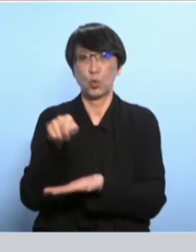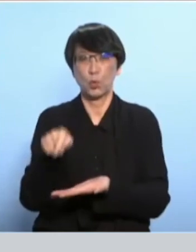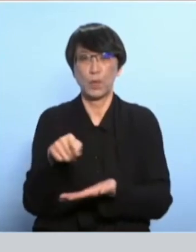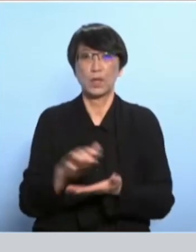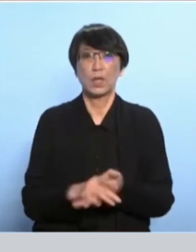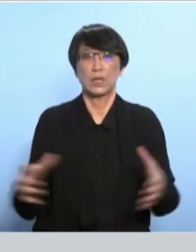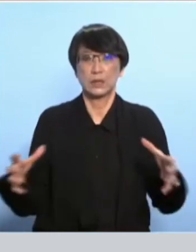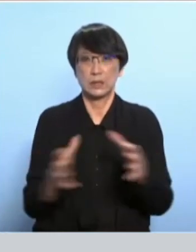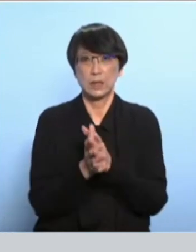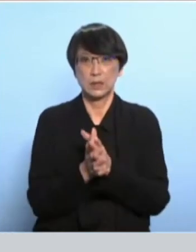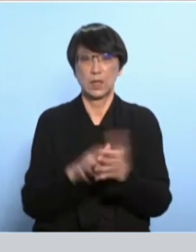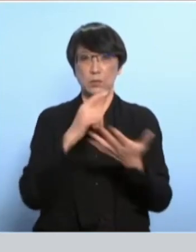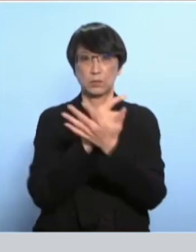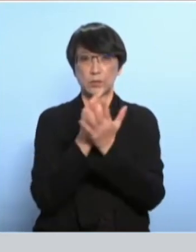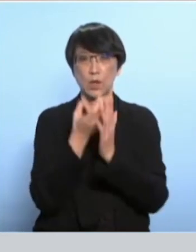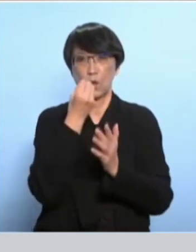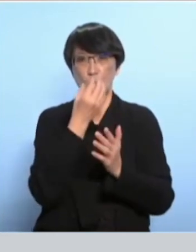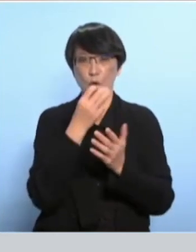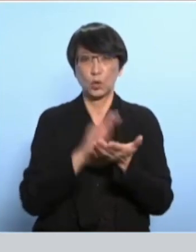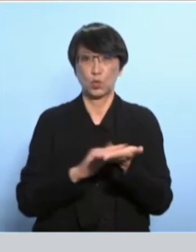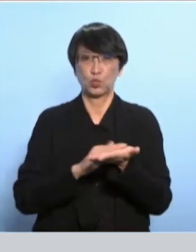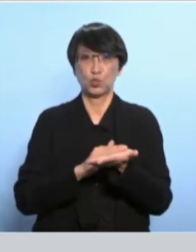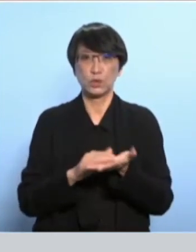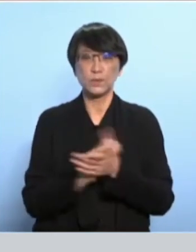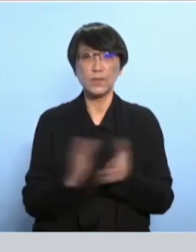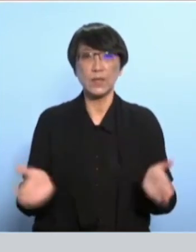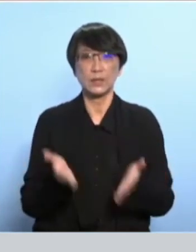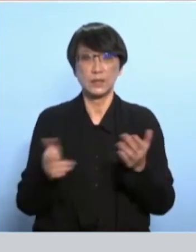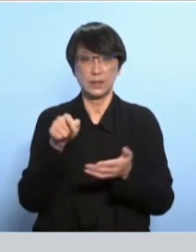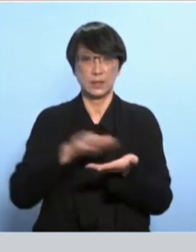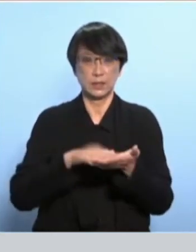用，係一齊去講好中國香港故事。多謝主席，我支持原議案及修正案。